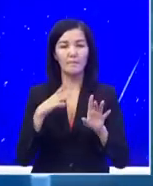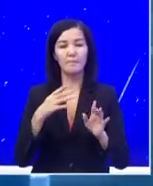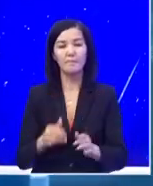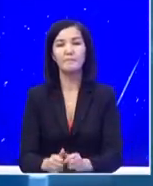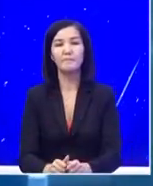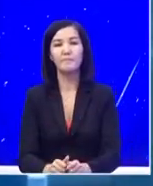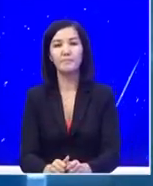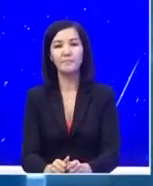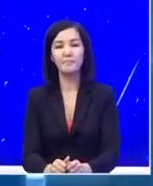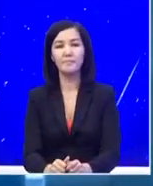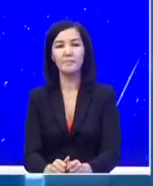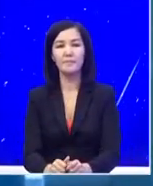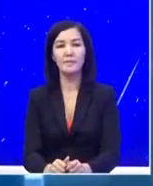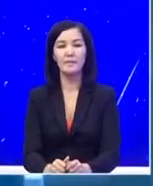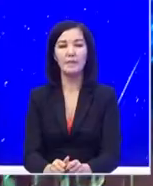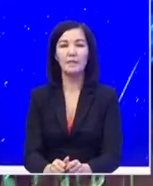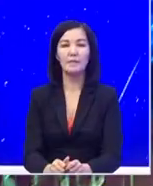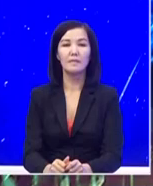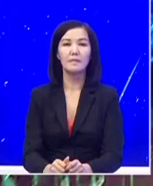Жетісу арнасы.